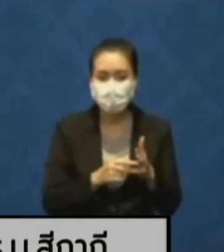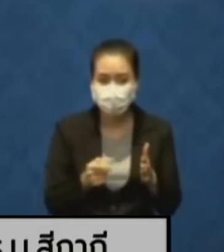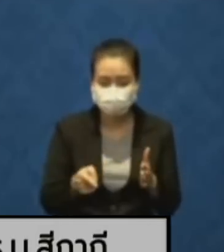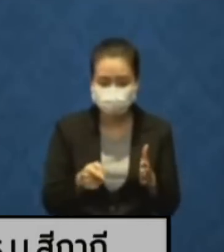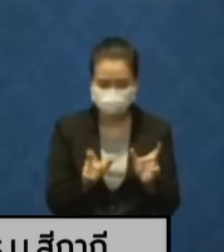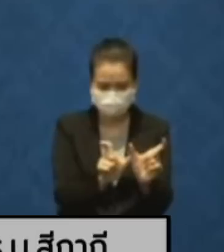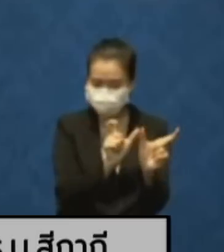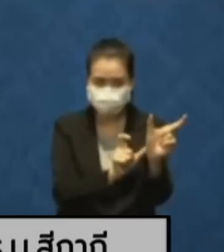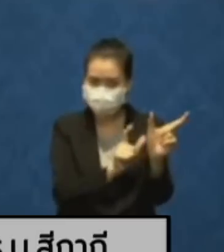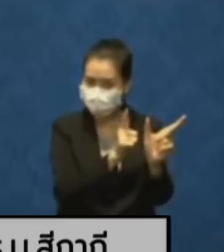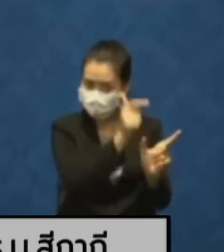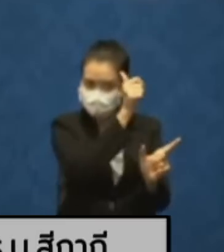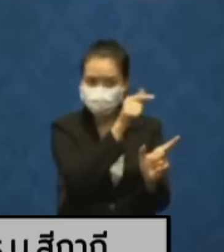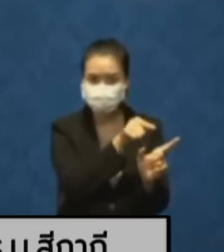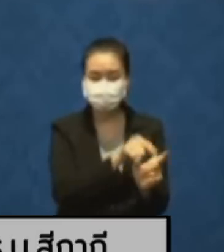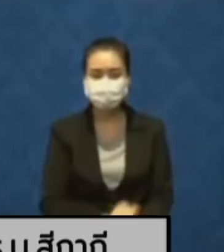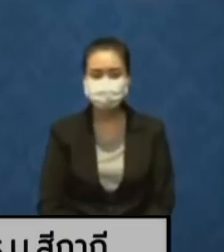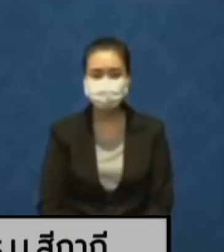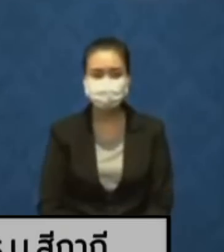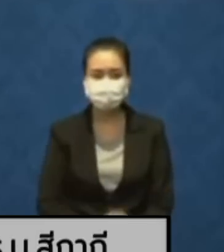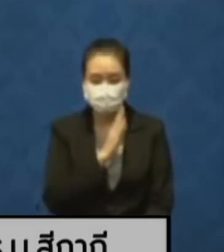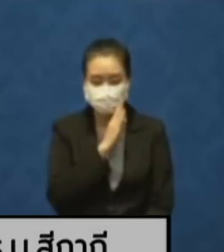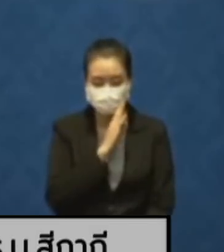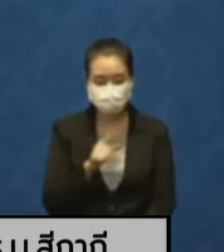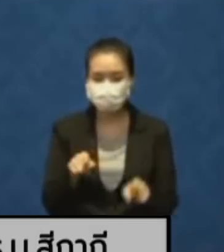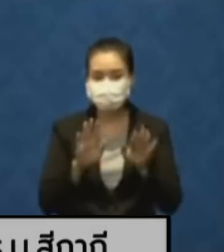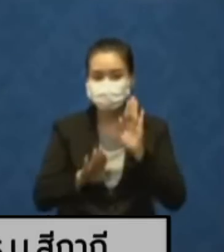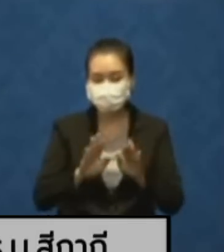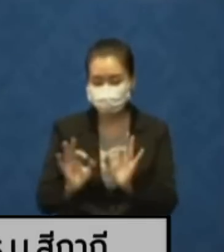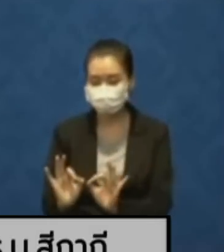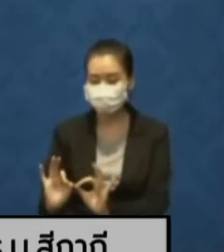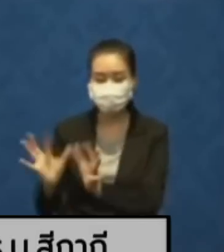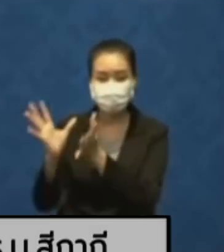ัอัี่คหัวไฟครับถาจะบจะจดไฟyearsเหมกี้ใต้